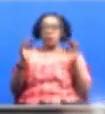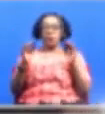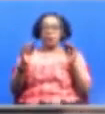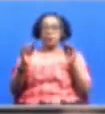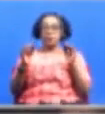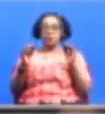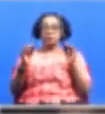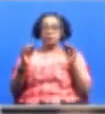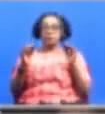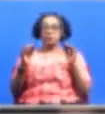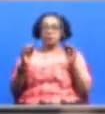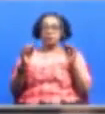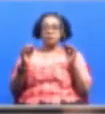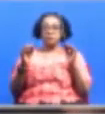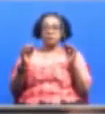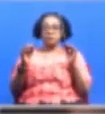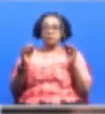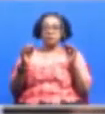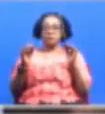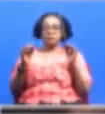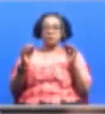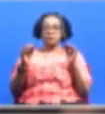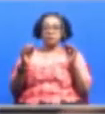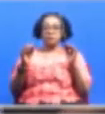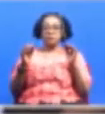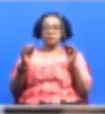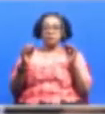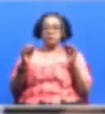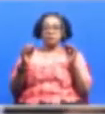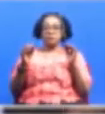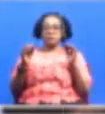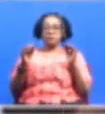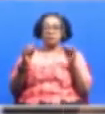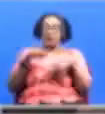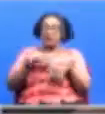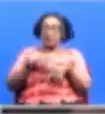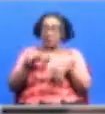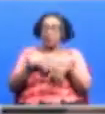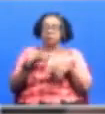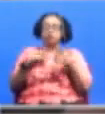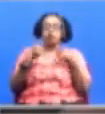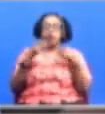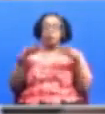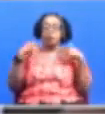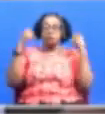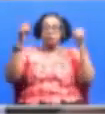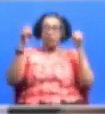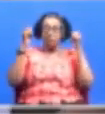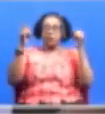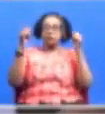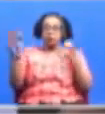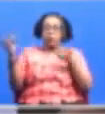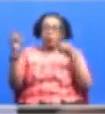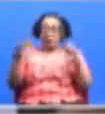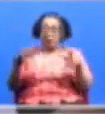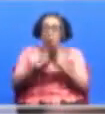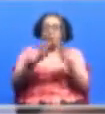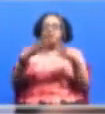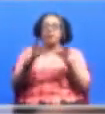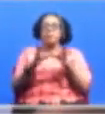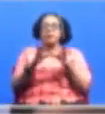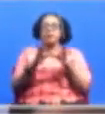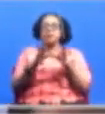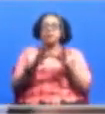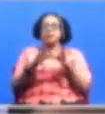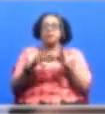Kuna maandamano, ukuja na familia yako mkae hapo mbele kwanza, na ujue uandamane juu ama chini. Hii serikali sio